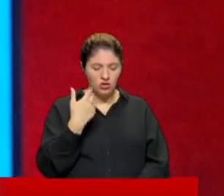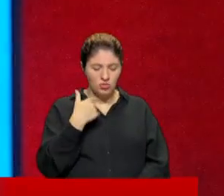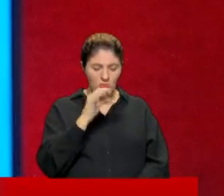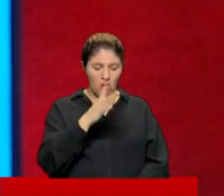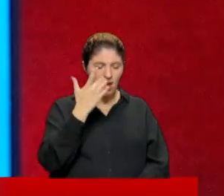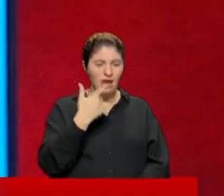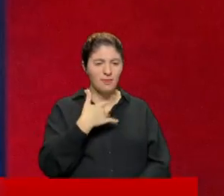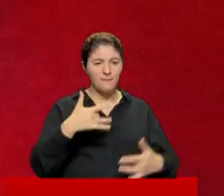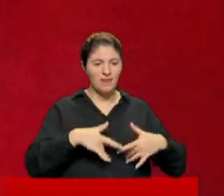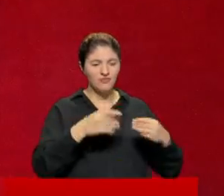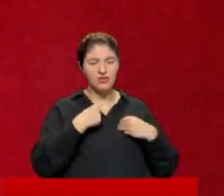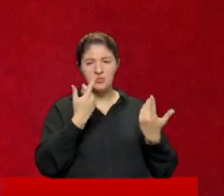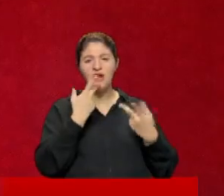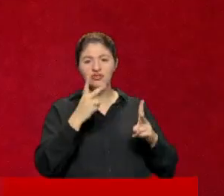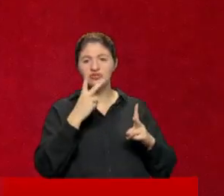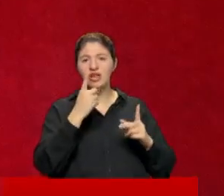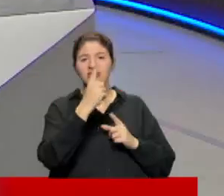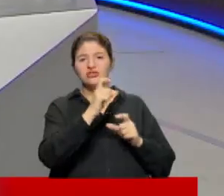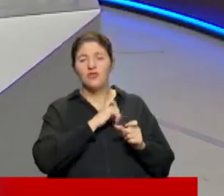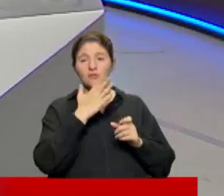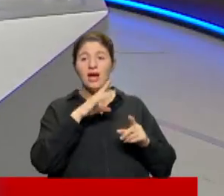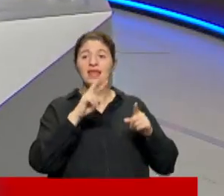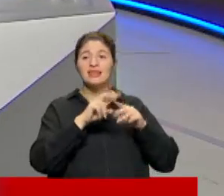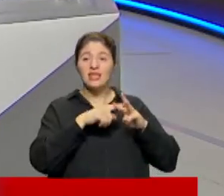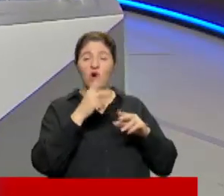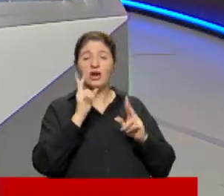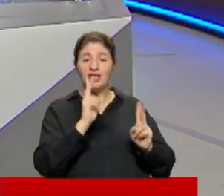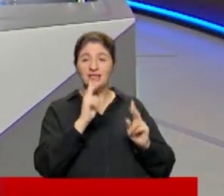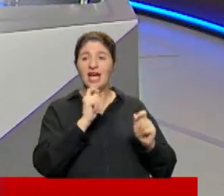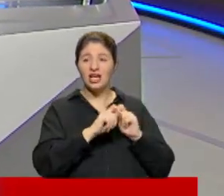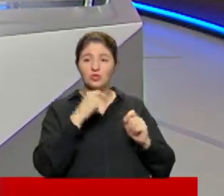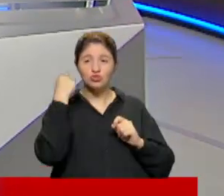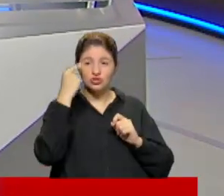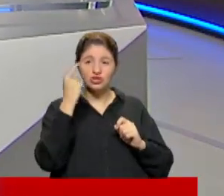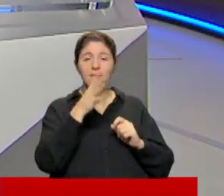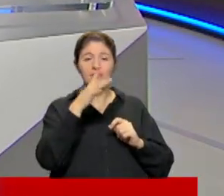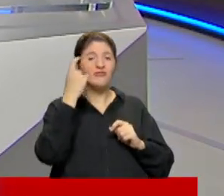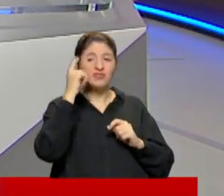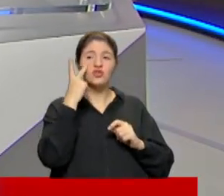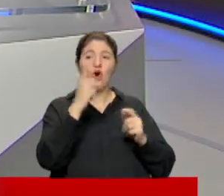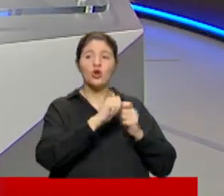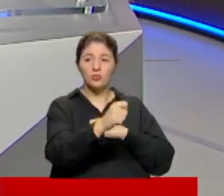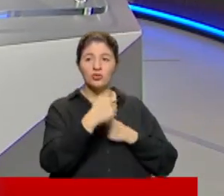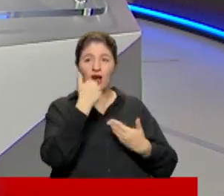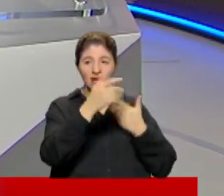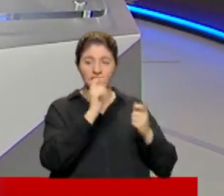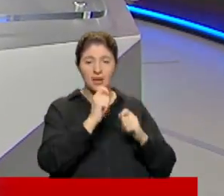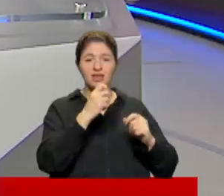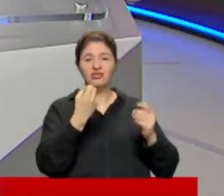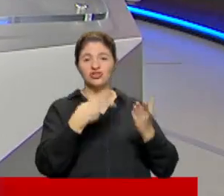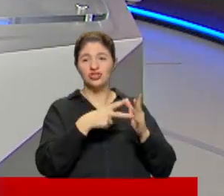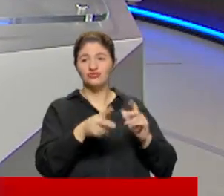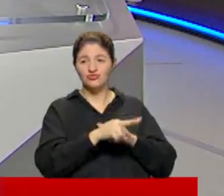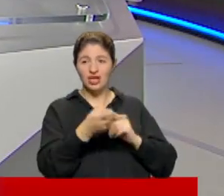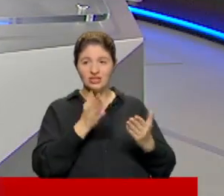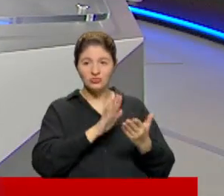böyle tatmin edici de bir yanıt alamadım neoklasik ekonomi düşüncesinden epistemolojik bir kopuşu temsil eden heterodoks yaklaşım